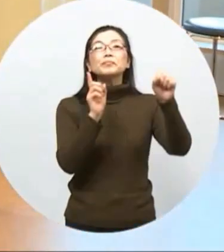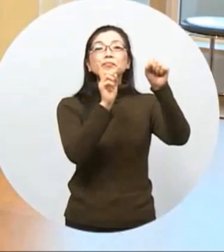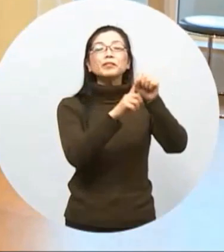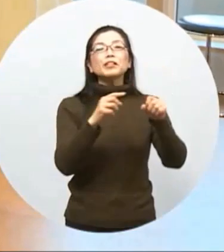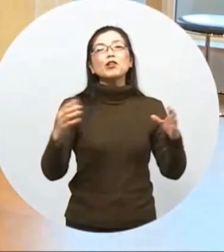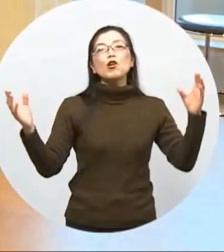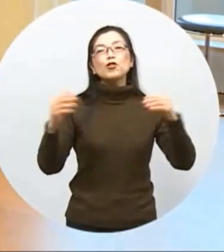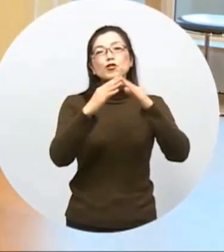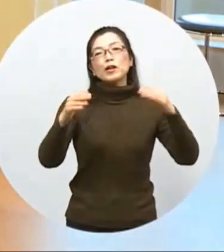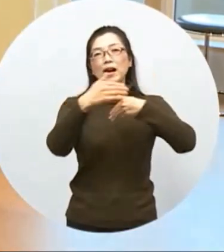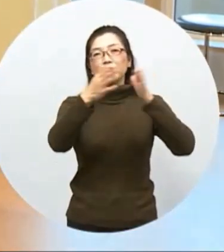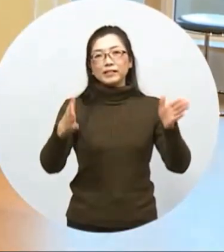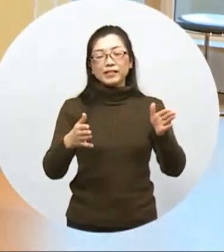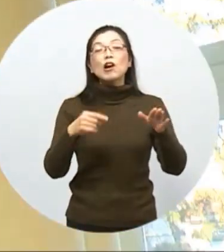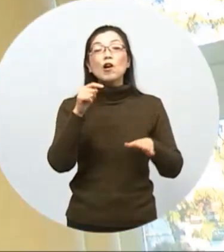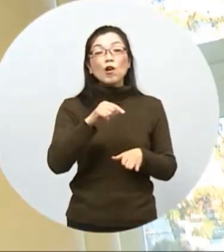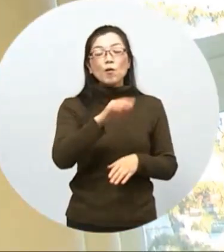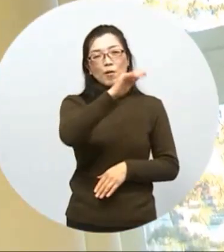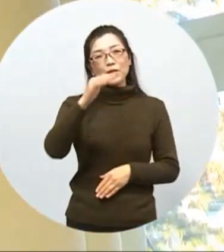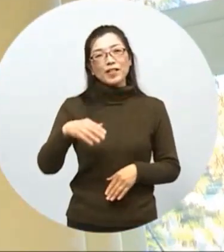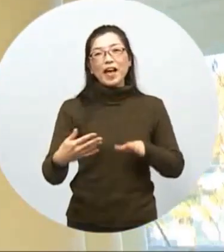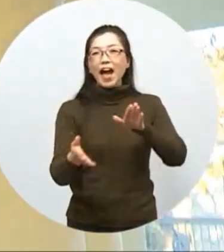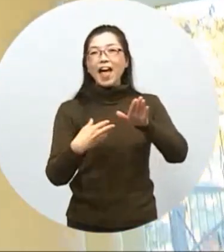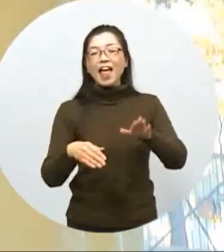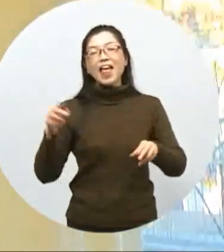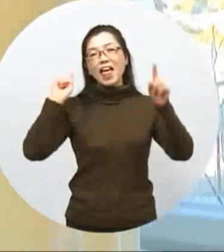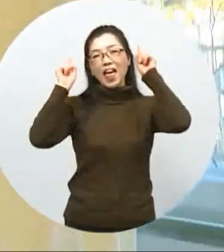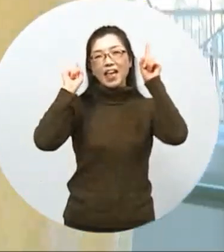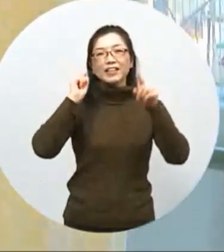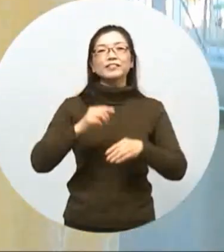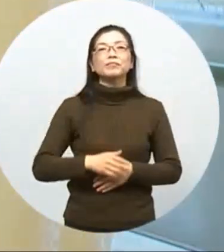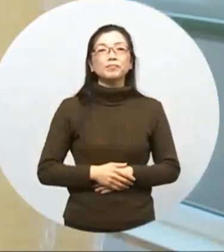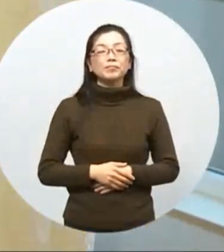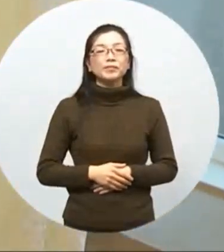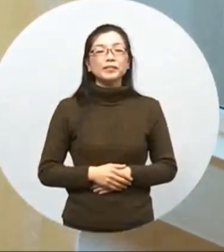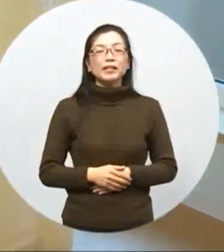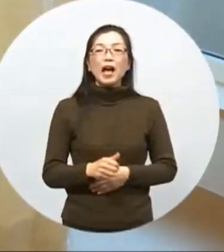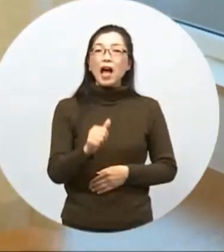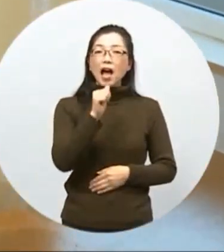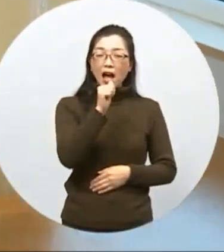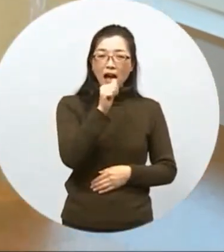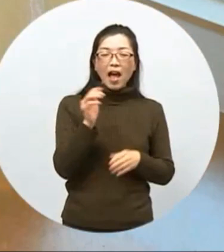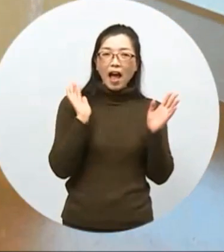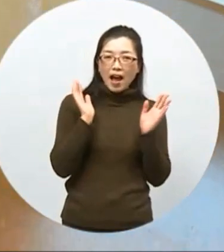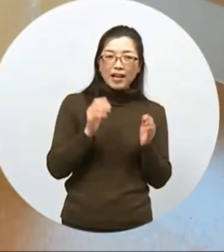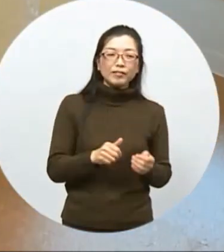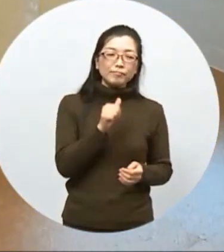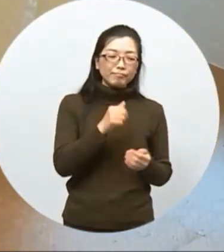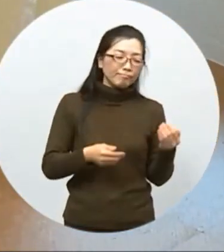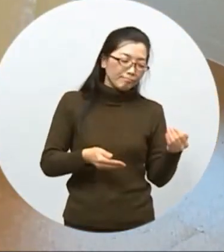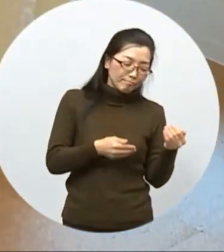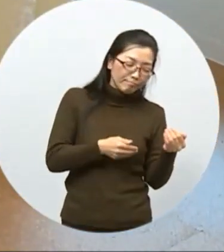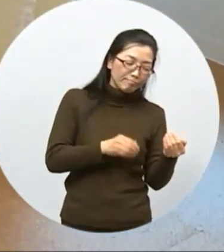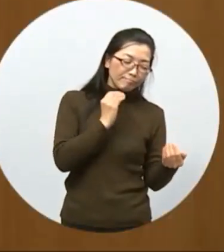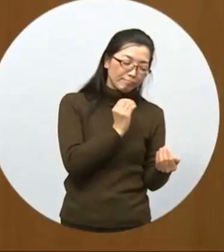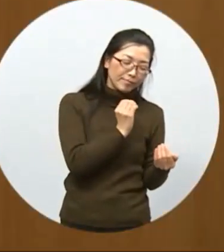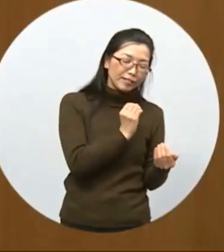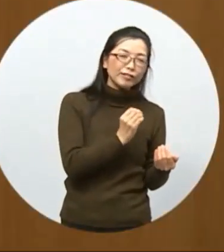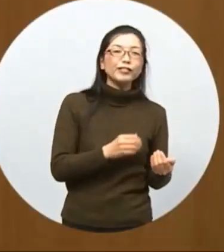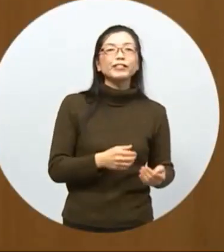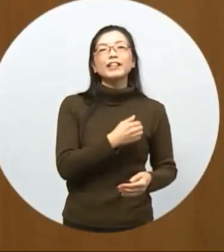が裸足で遊べる部屋となっております。また授乳コーナーを設置してあります。